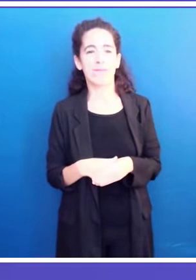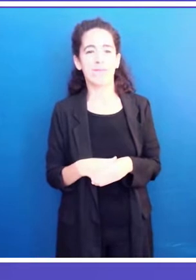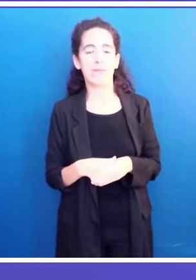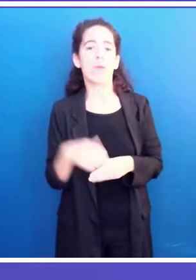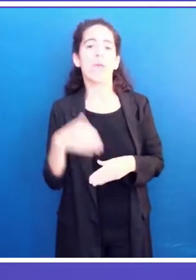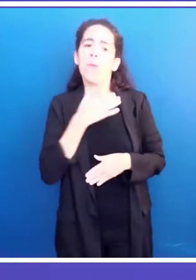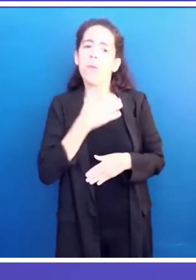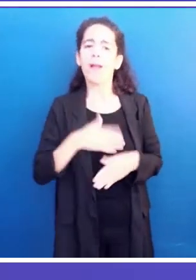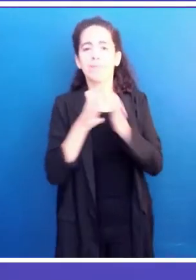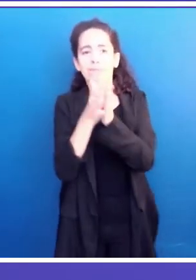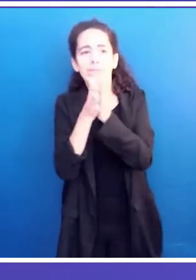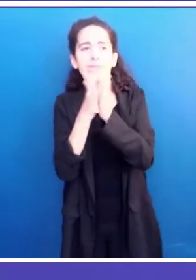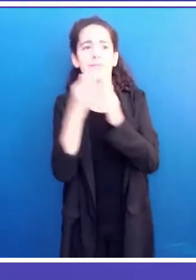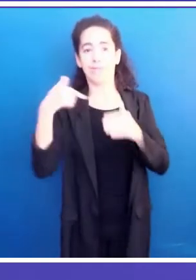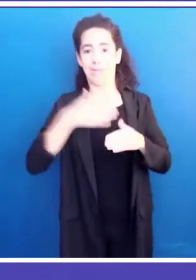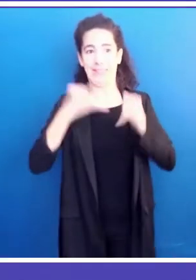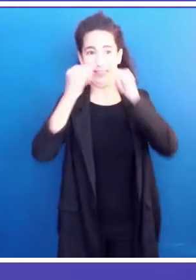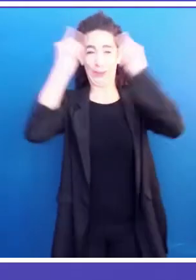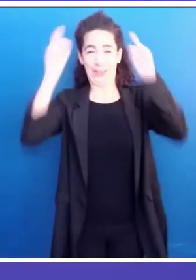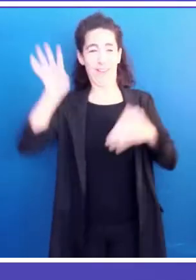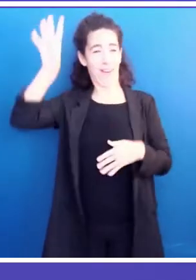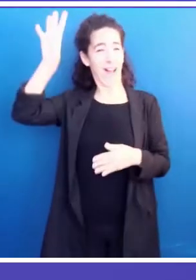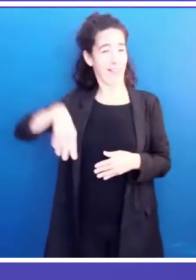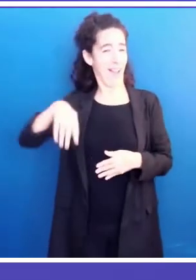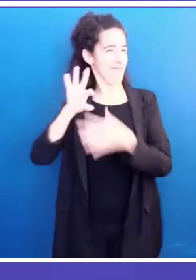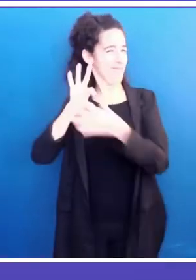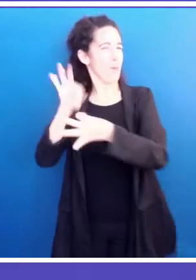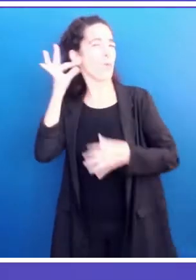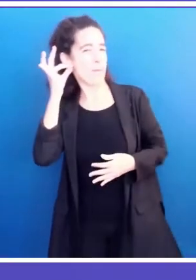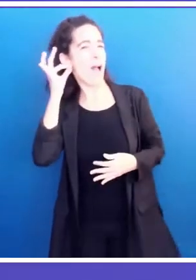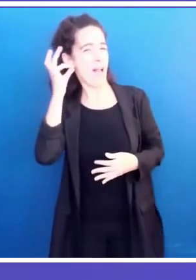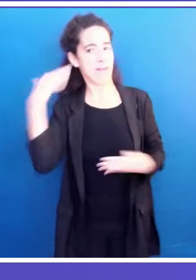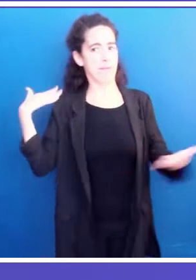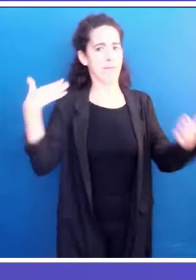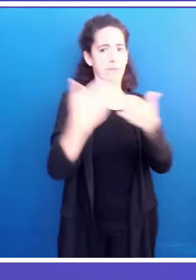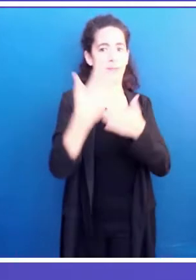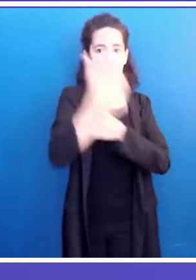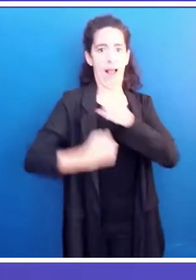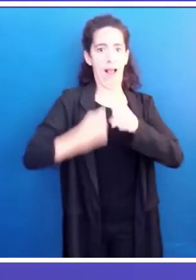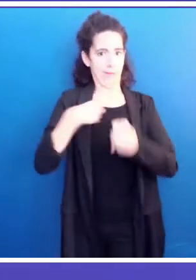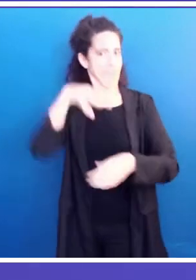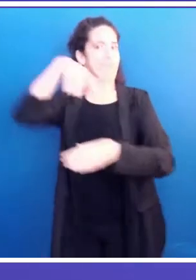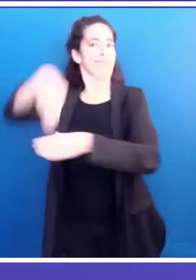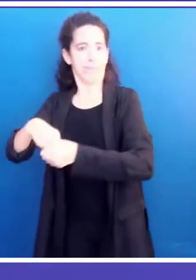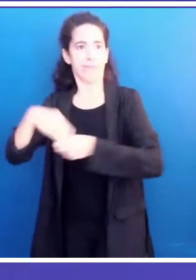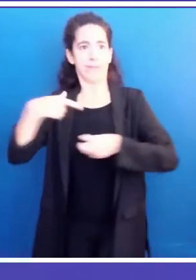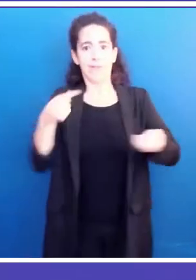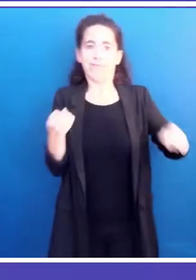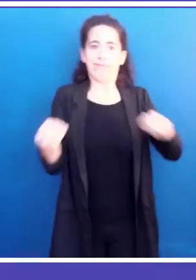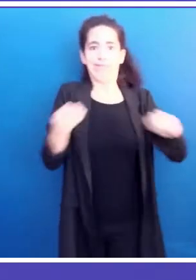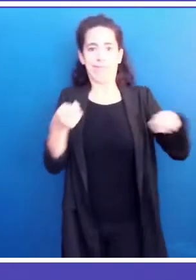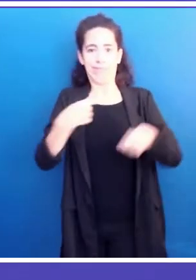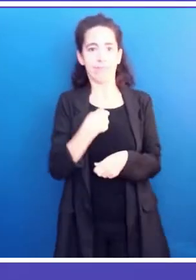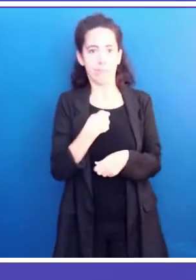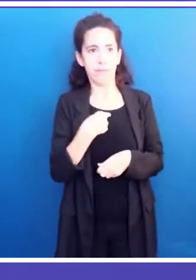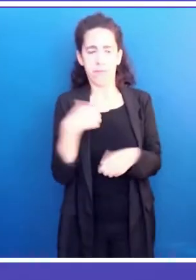بإطلاقها. إن معهد المرأة الكتالوني الذي ترأسته منذ